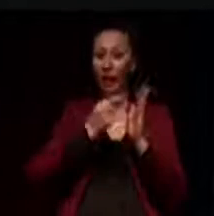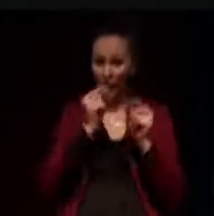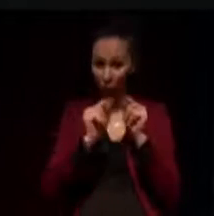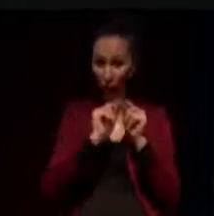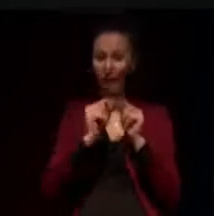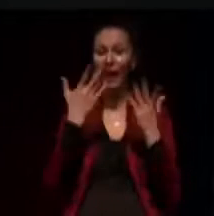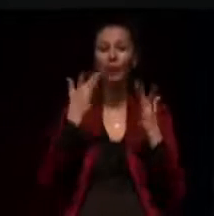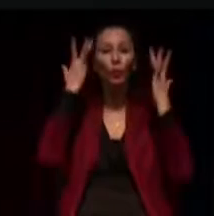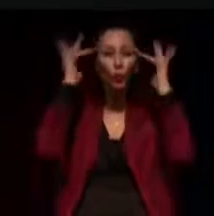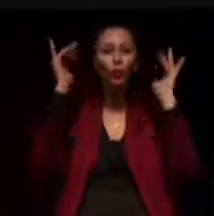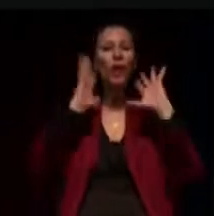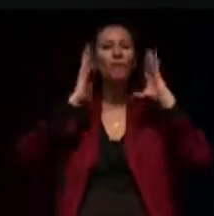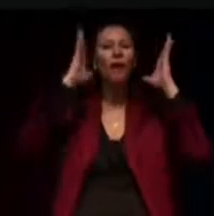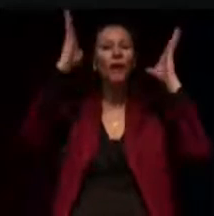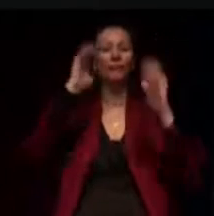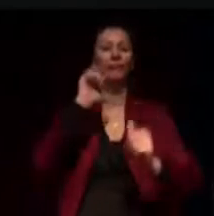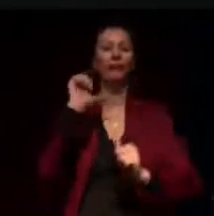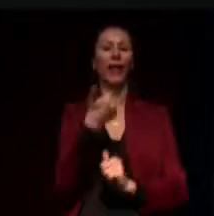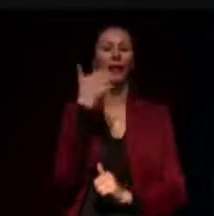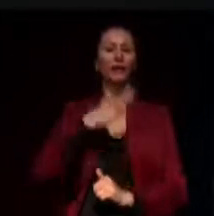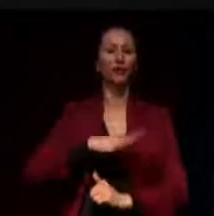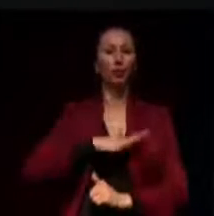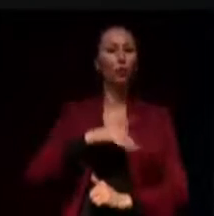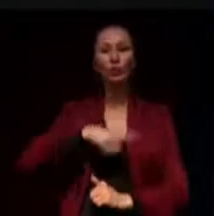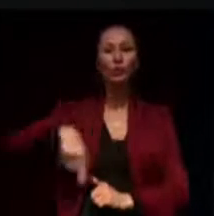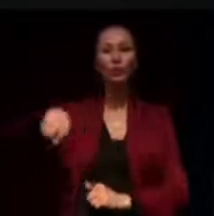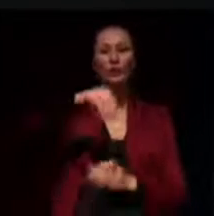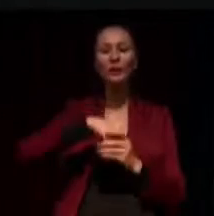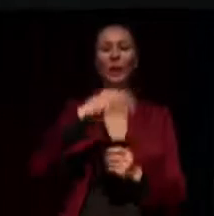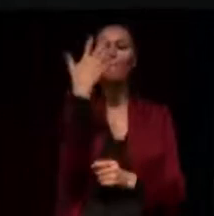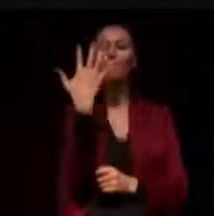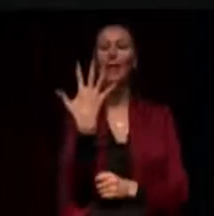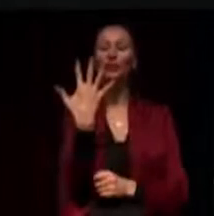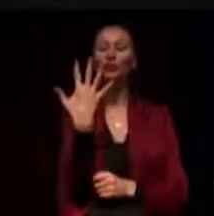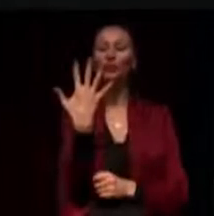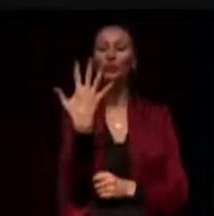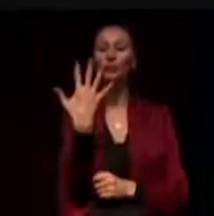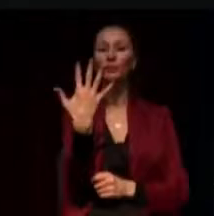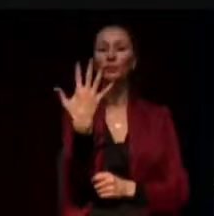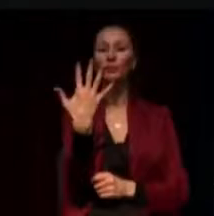hem kültürel faaliyetleri değerlendirmek istiyoruz. İşte Akdeniz'e kıyısı olan 5